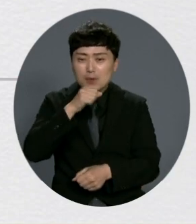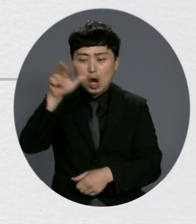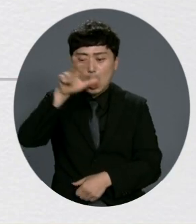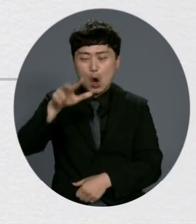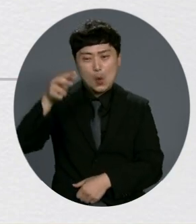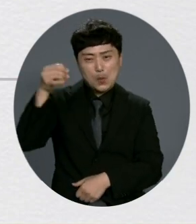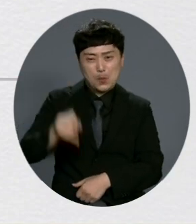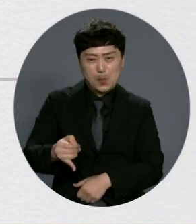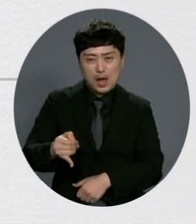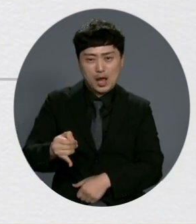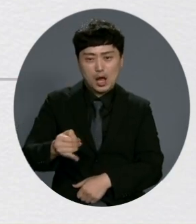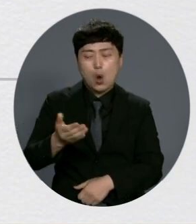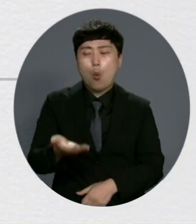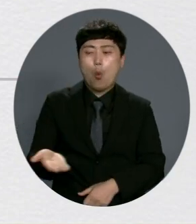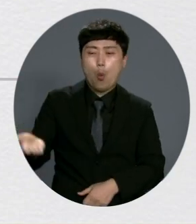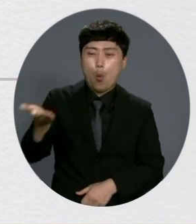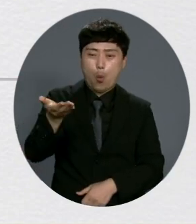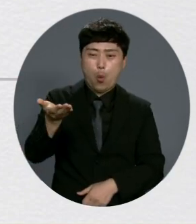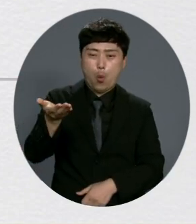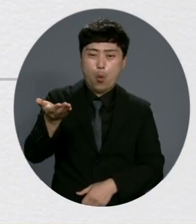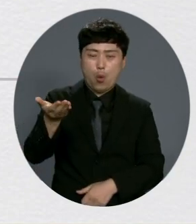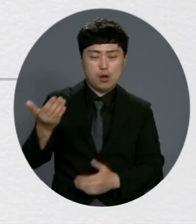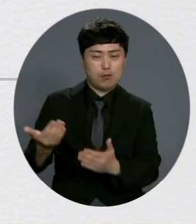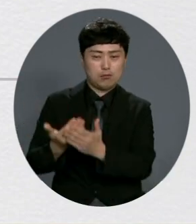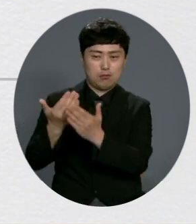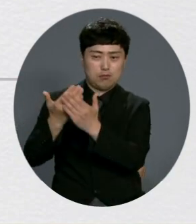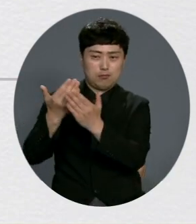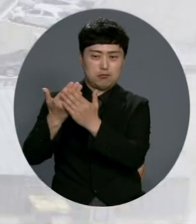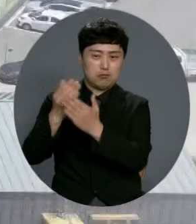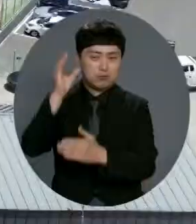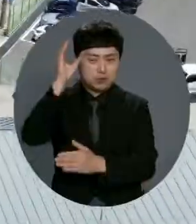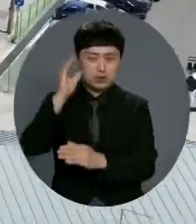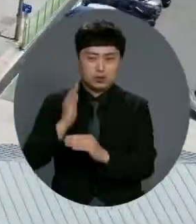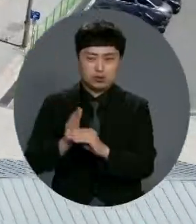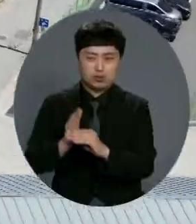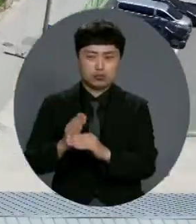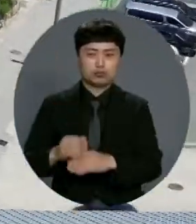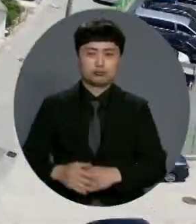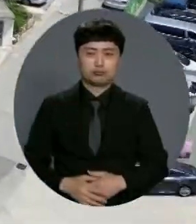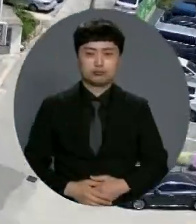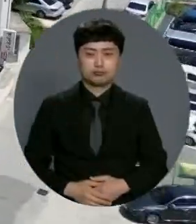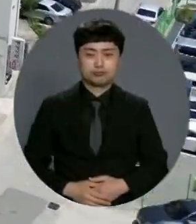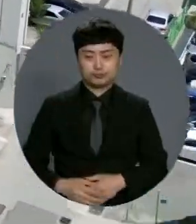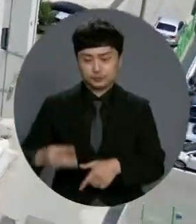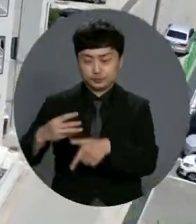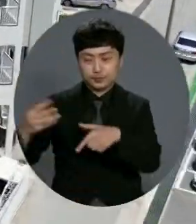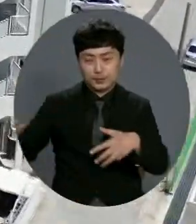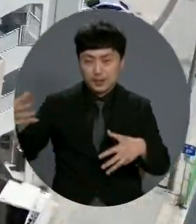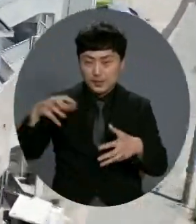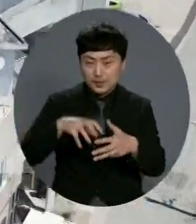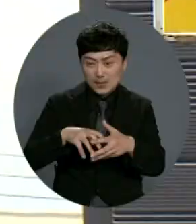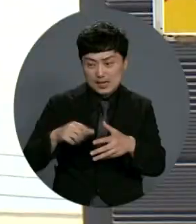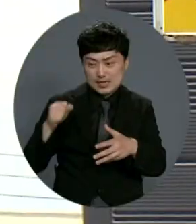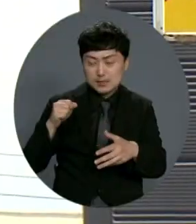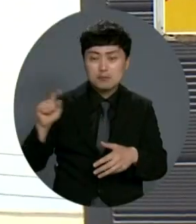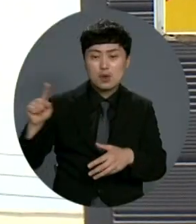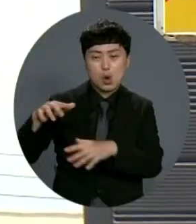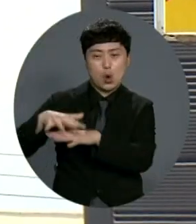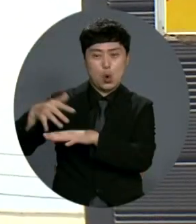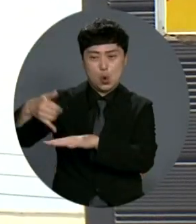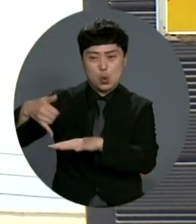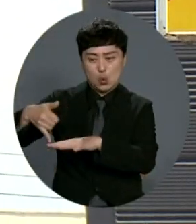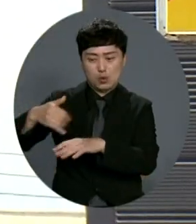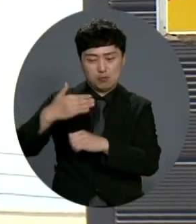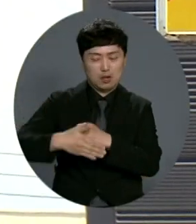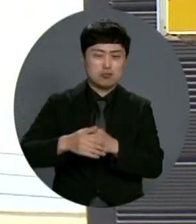최하위 수준에서 벗어나는 전환점이 될 것이다. 이렇게 지금. 군위군의 강점인 농업도 대구의